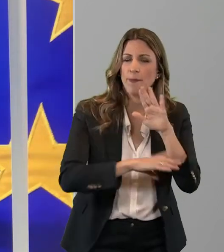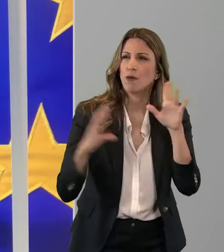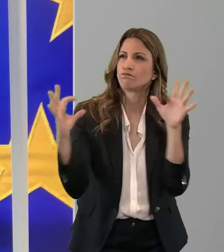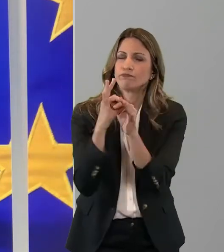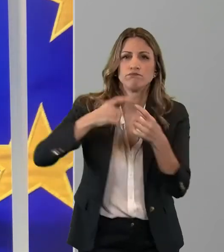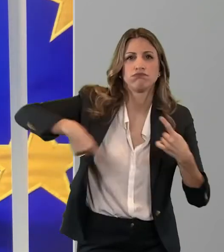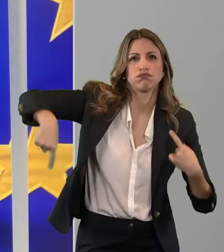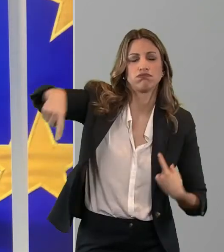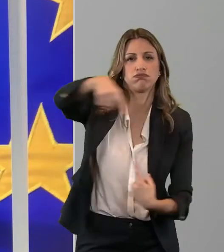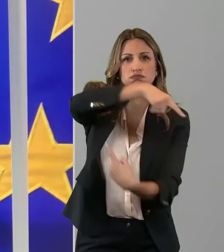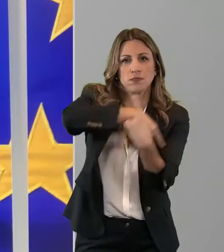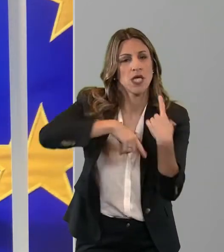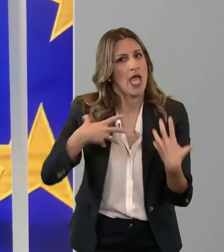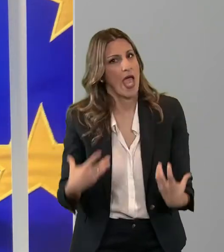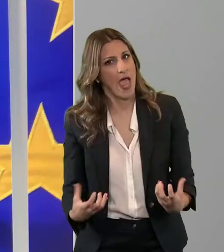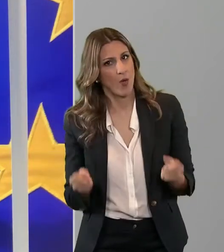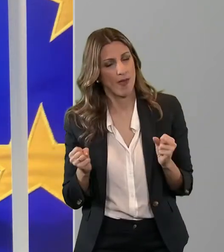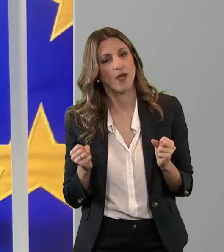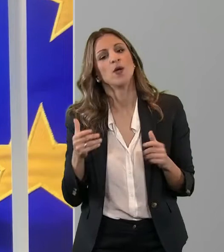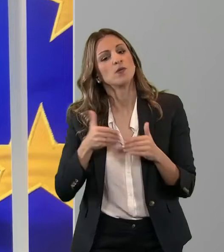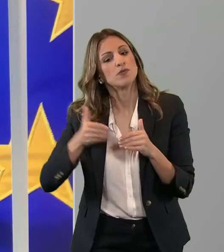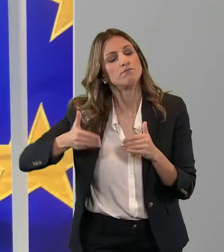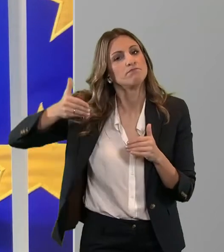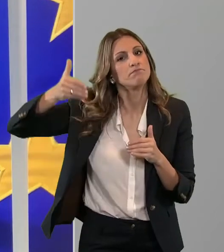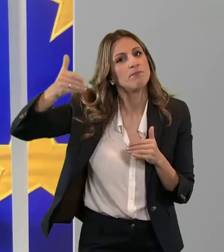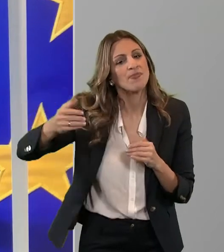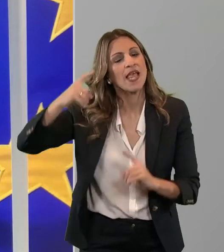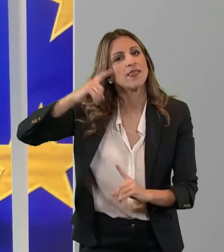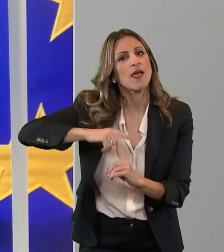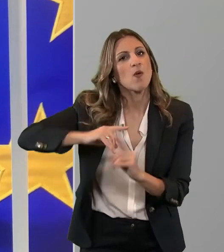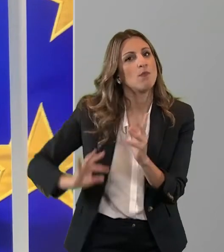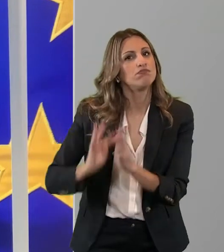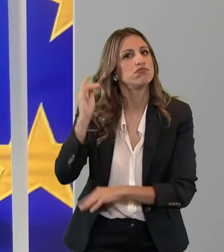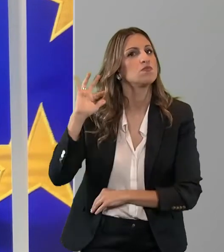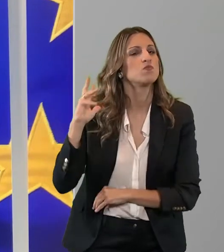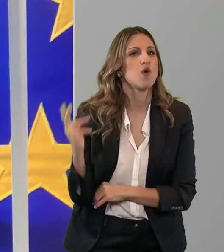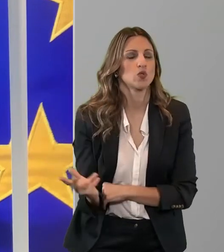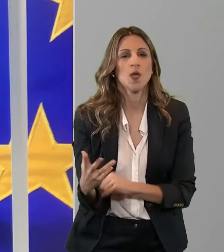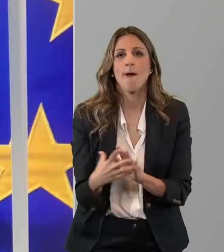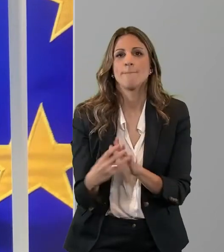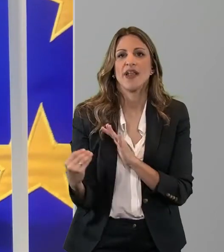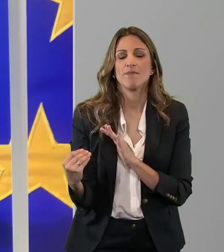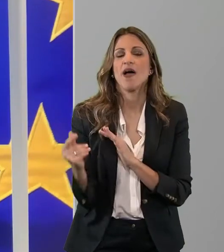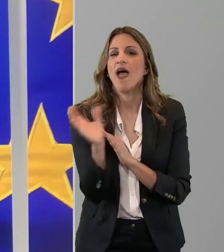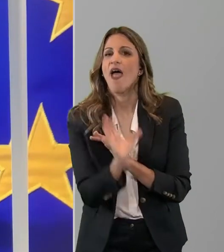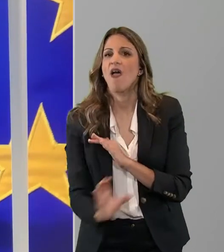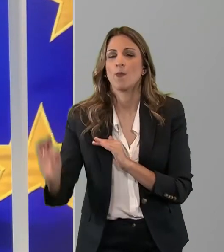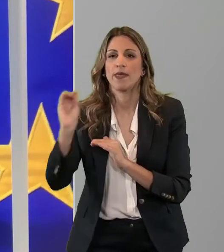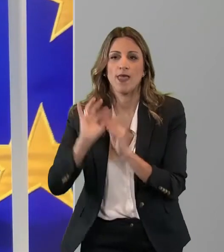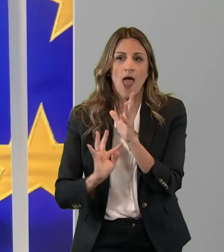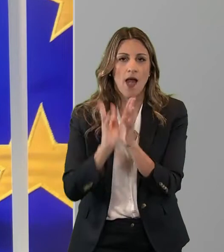χαρακτήρα για την ανάπτυξη φιλόδοξων ψηφιακών τεχνολογιών και υποδομών, όπως την πανευρωπαϊκή